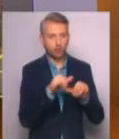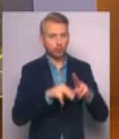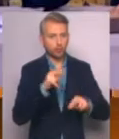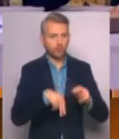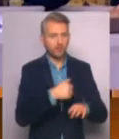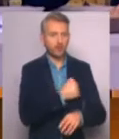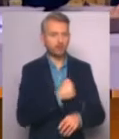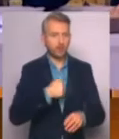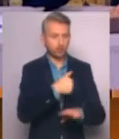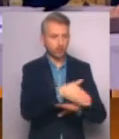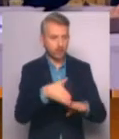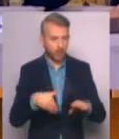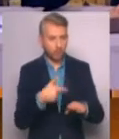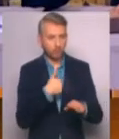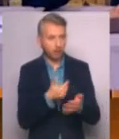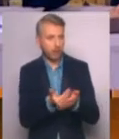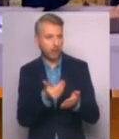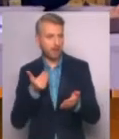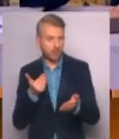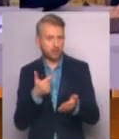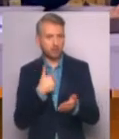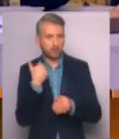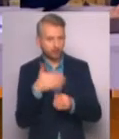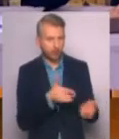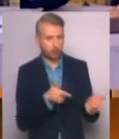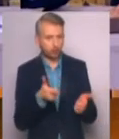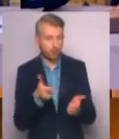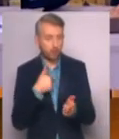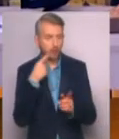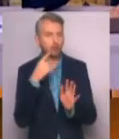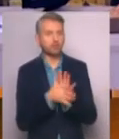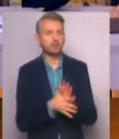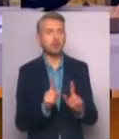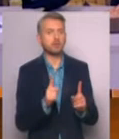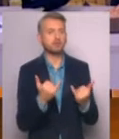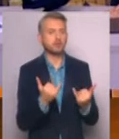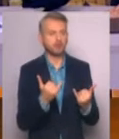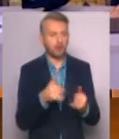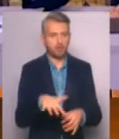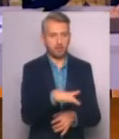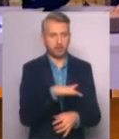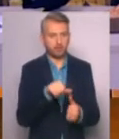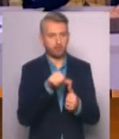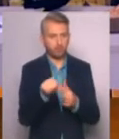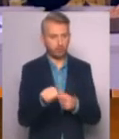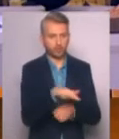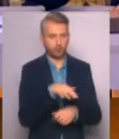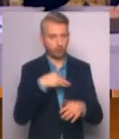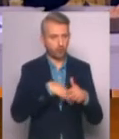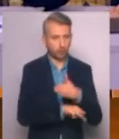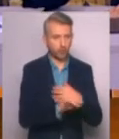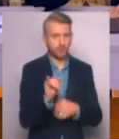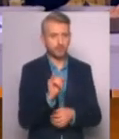йдемо превентивно наперед. Ми вже організуємо. Ми розуміємо для себе, який масив зараз перебуває поза зоною метро, скажімо так. Да?